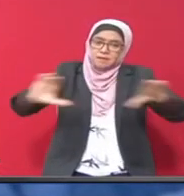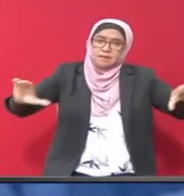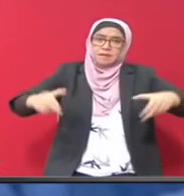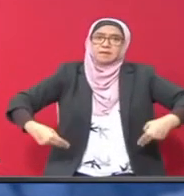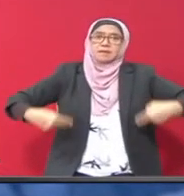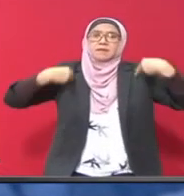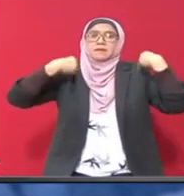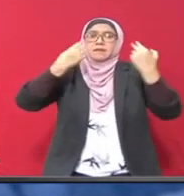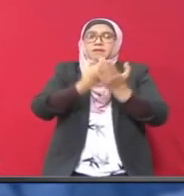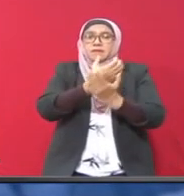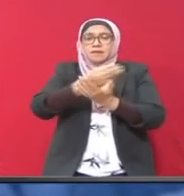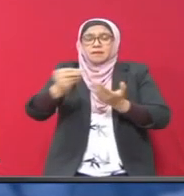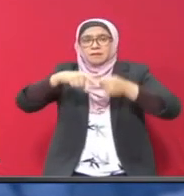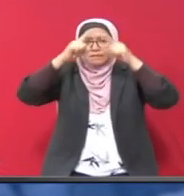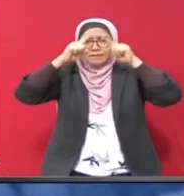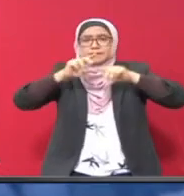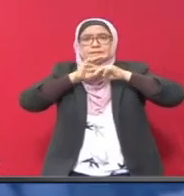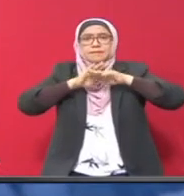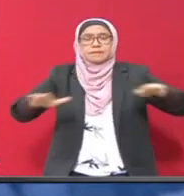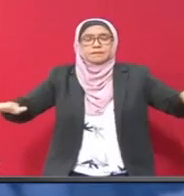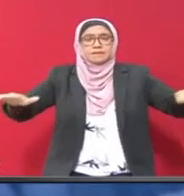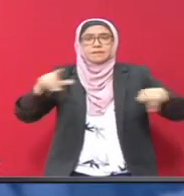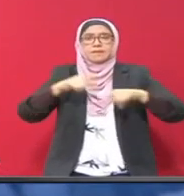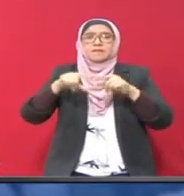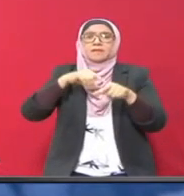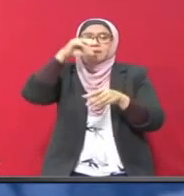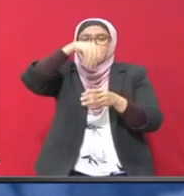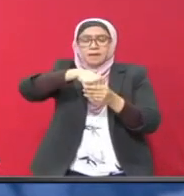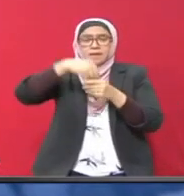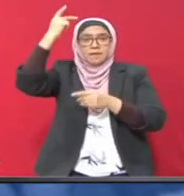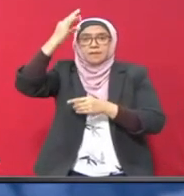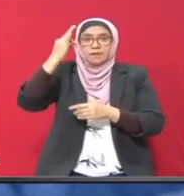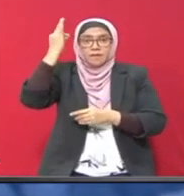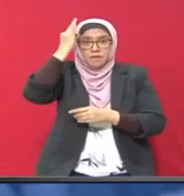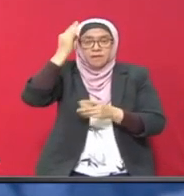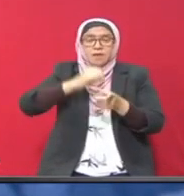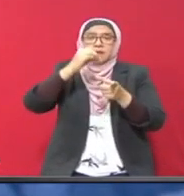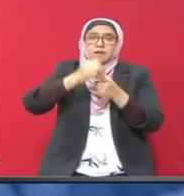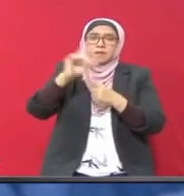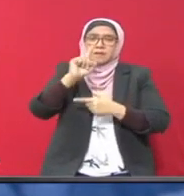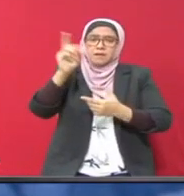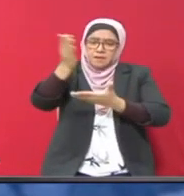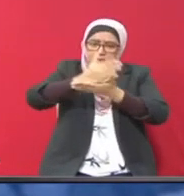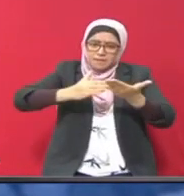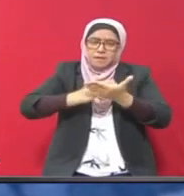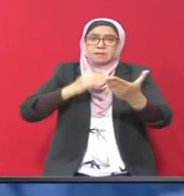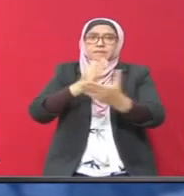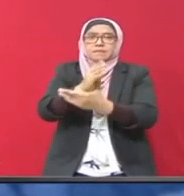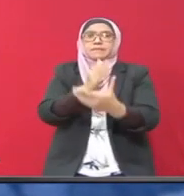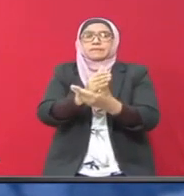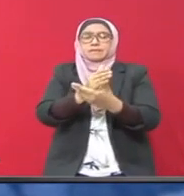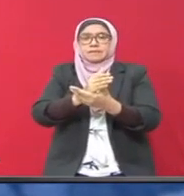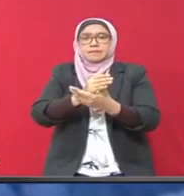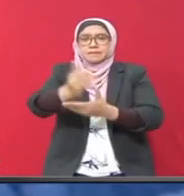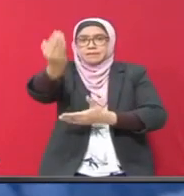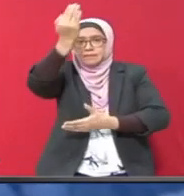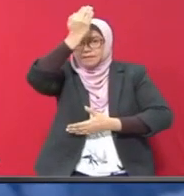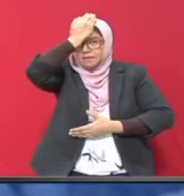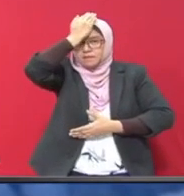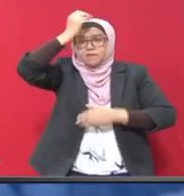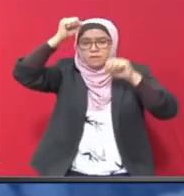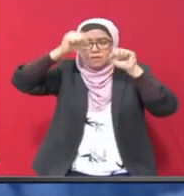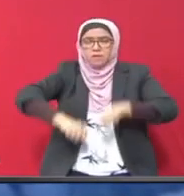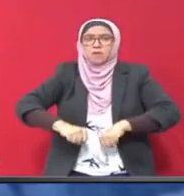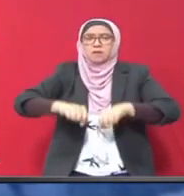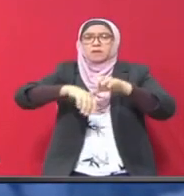ketentraman awam di dalam persekutuan atau mana-mana bahagianya terancam maka yang dipertuan agung boleh